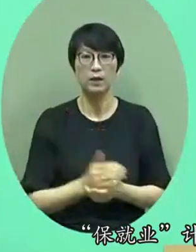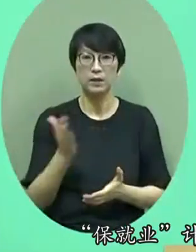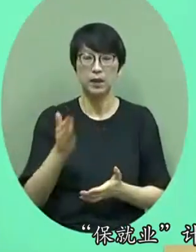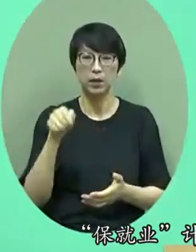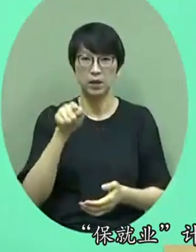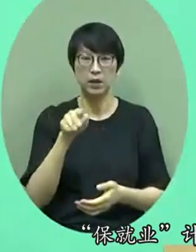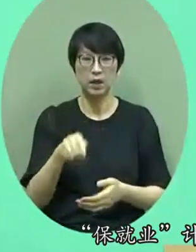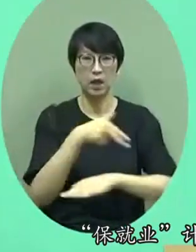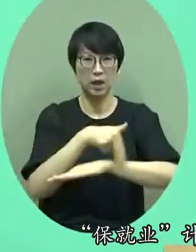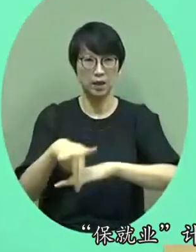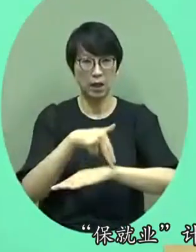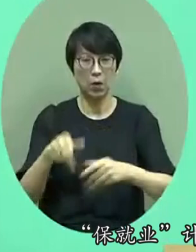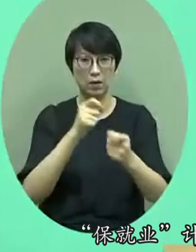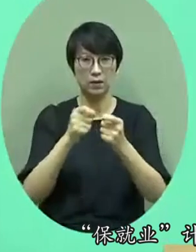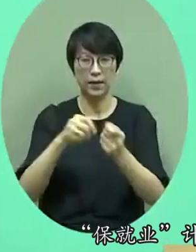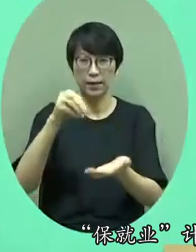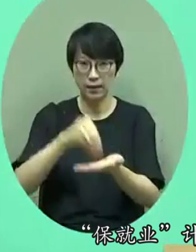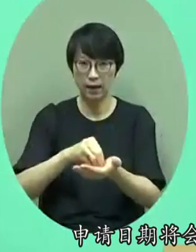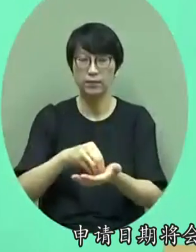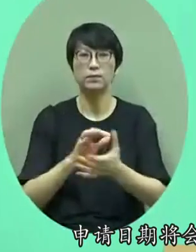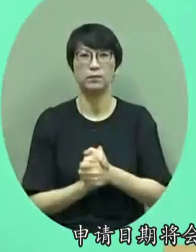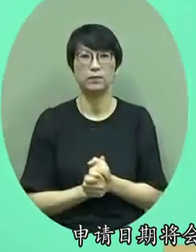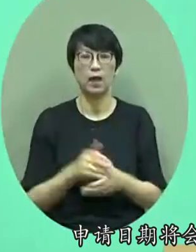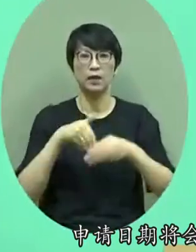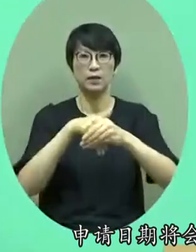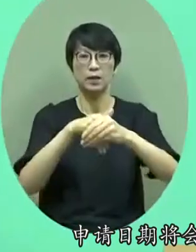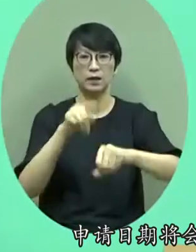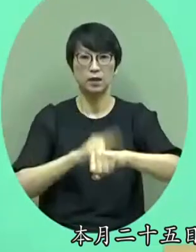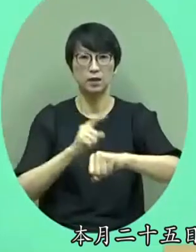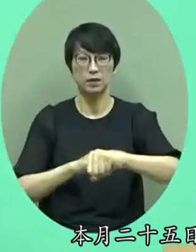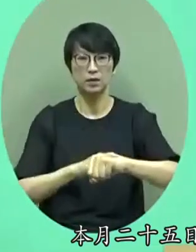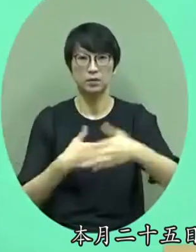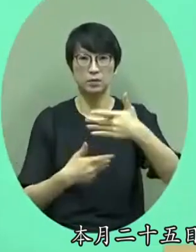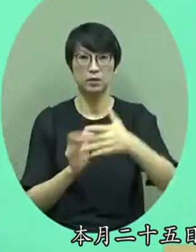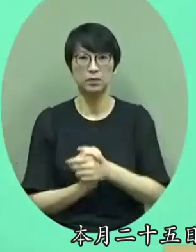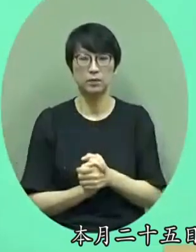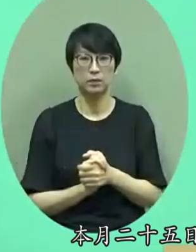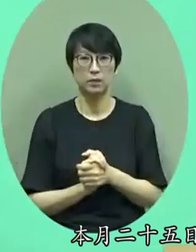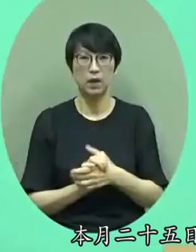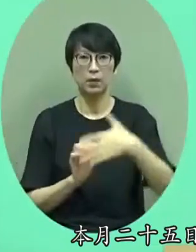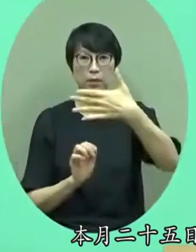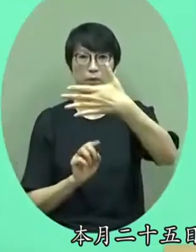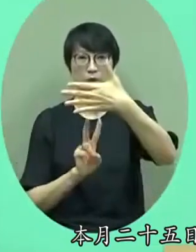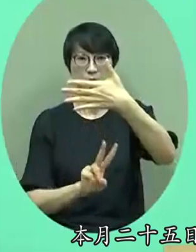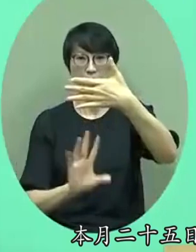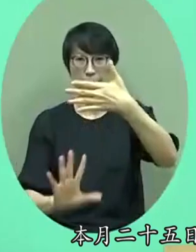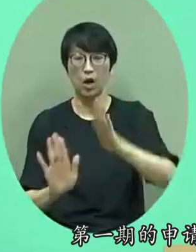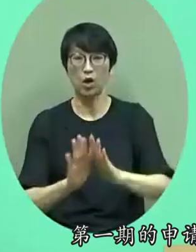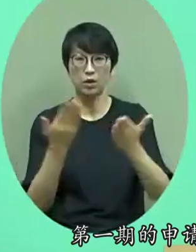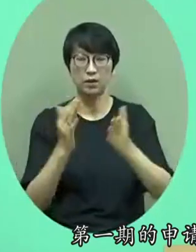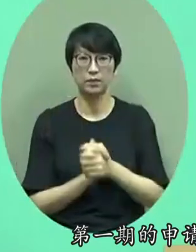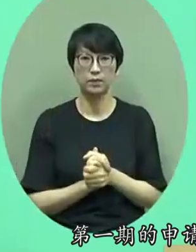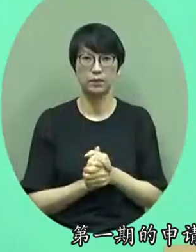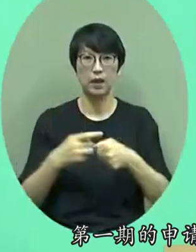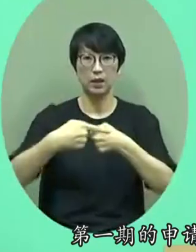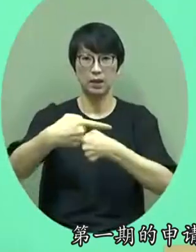个保就业计划的细节。申請的日期將會是今個月的25日開始，第